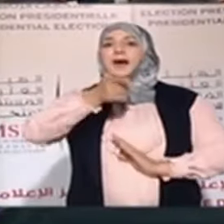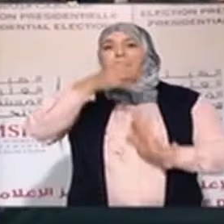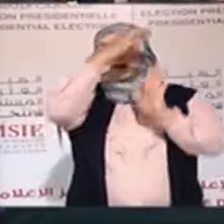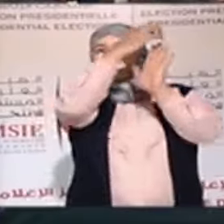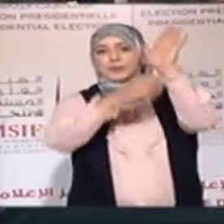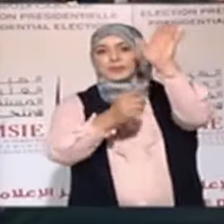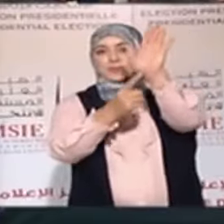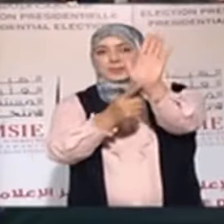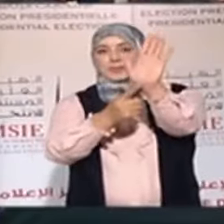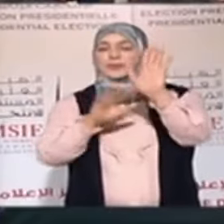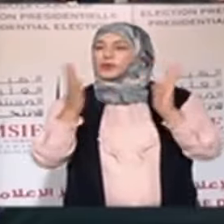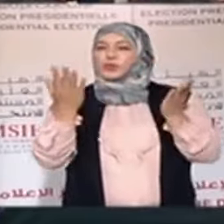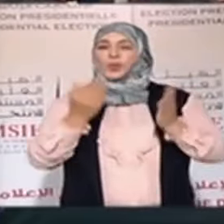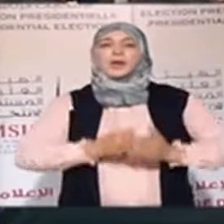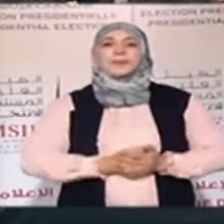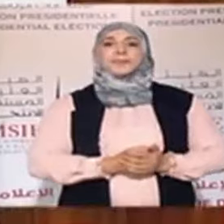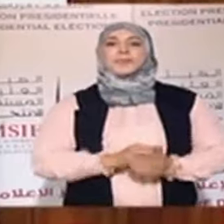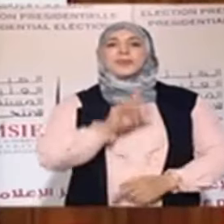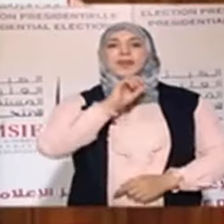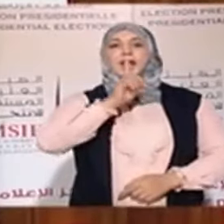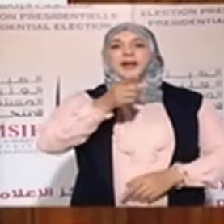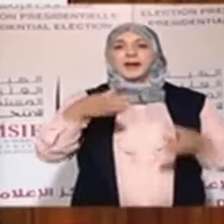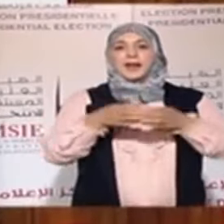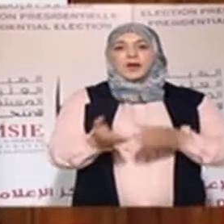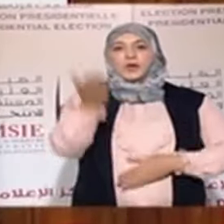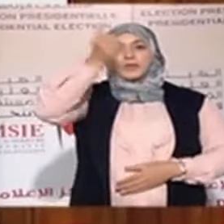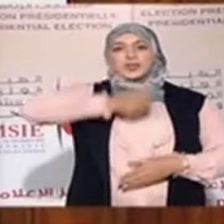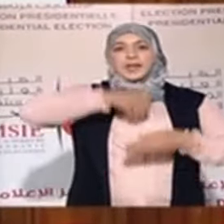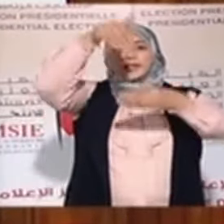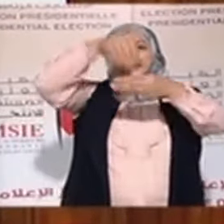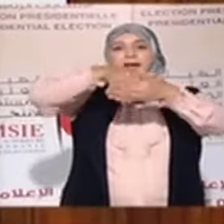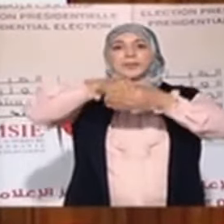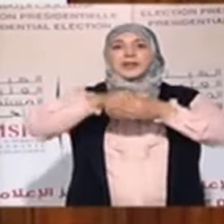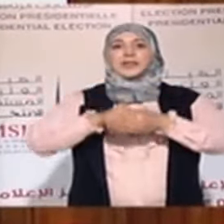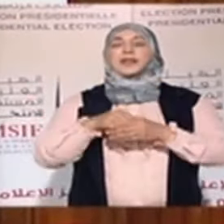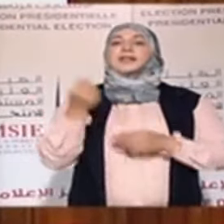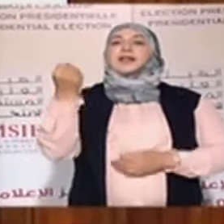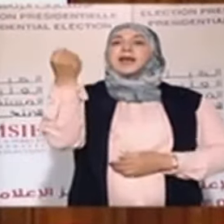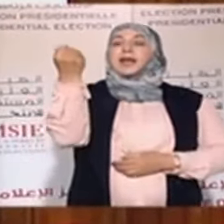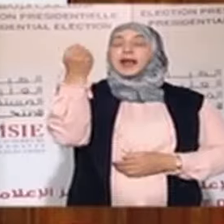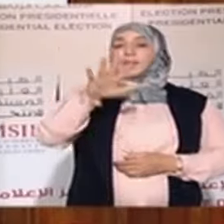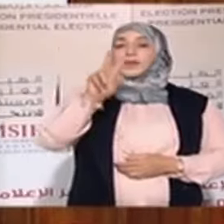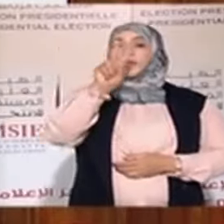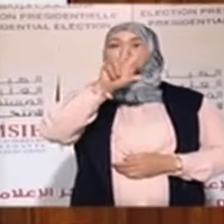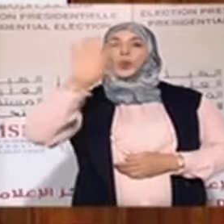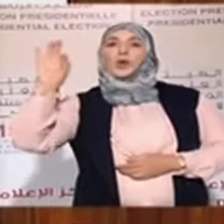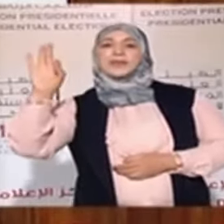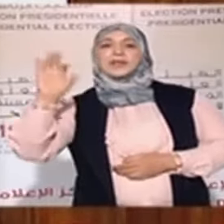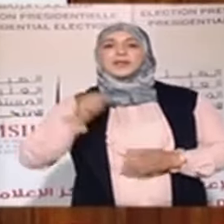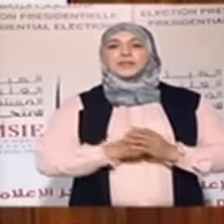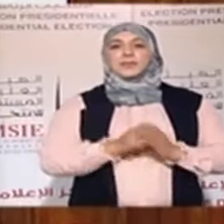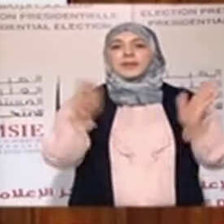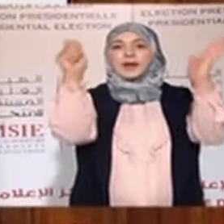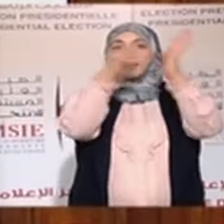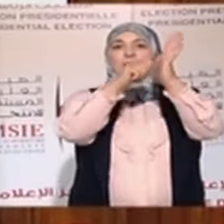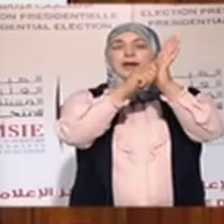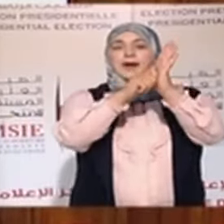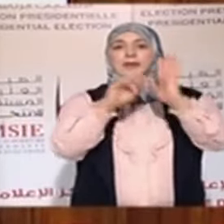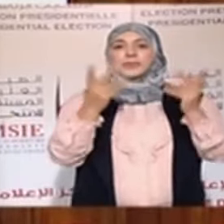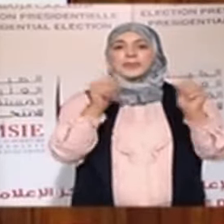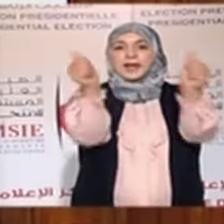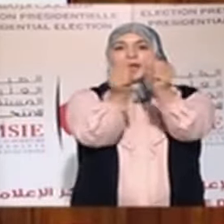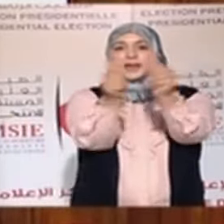نصه: قرار الهيئة العليا المستقلة للانتخابات عدد 552 المؤرخ